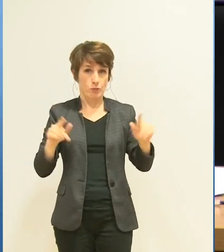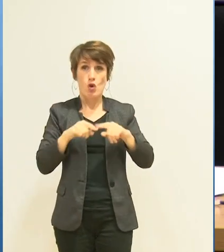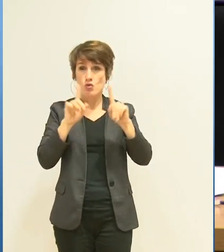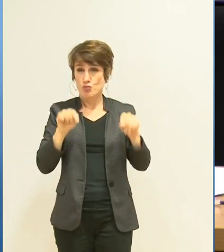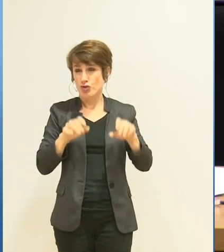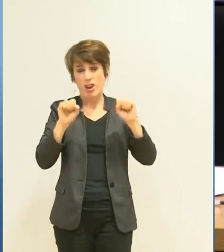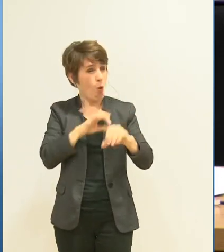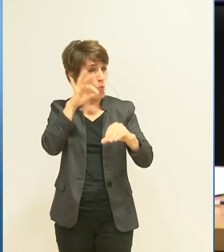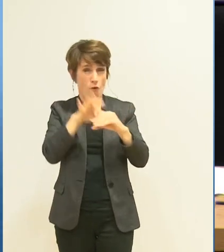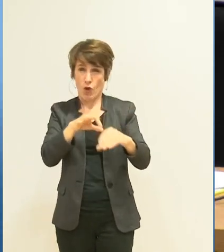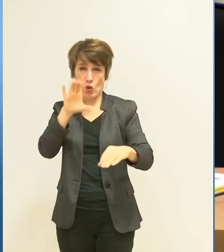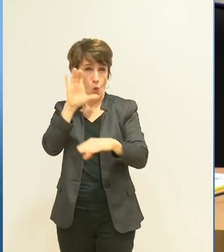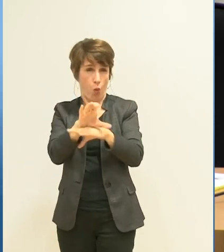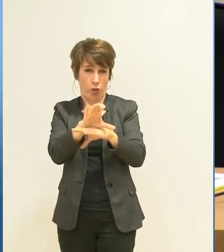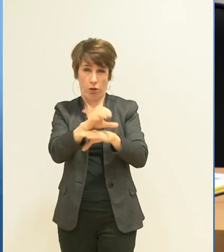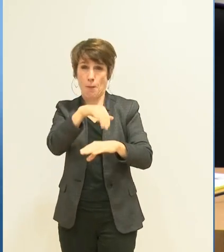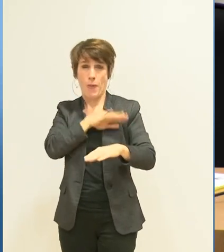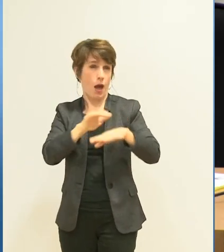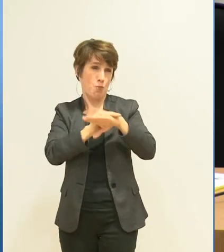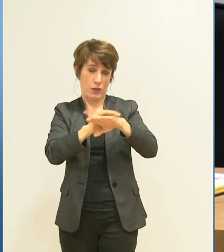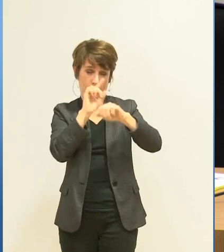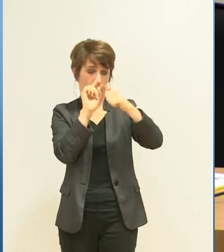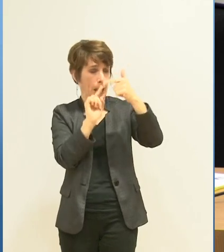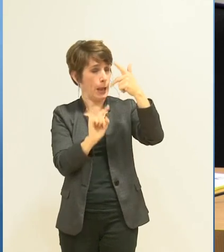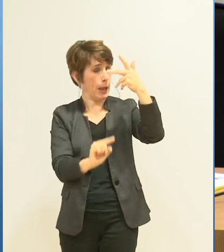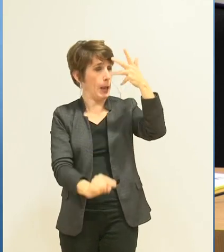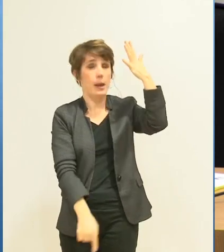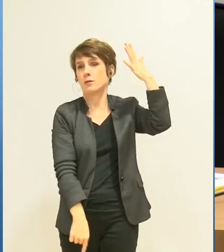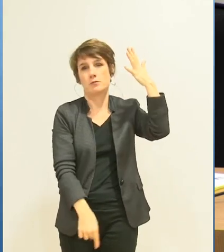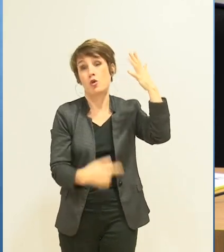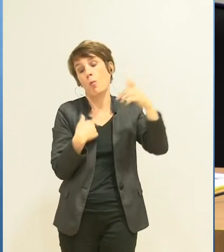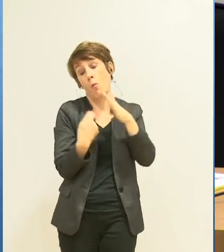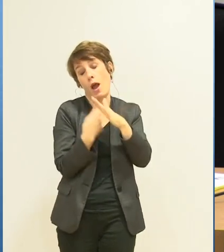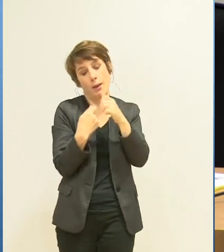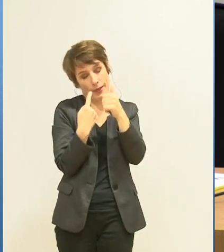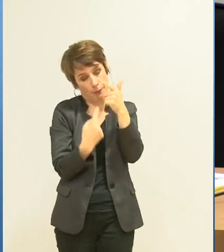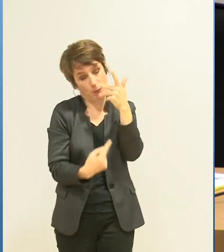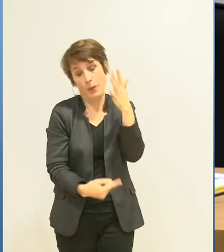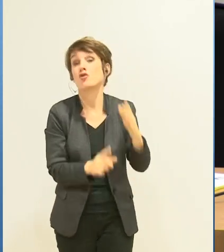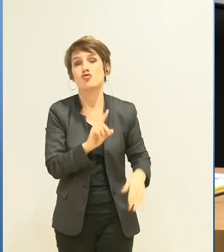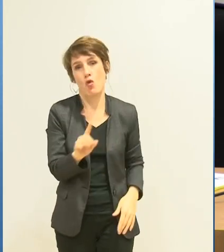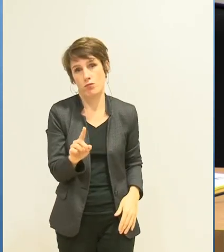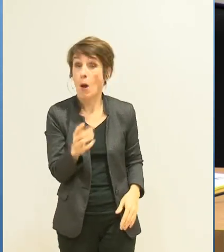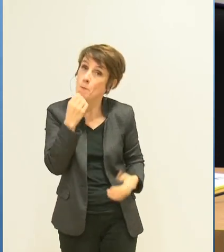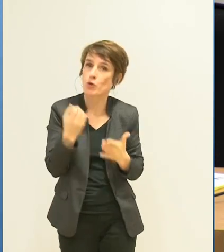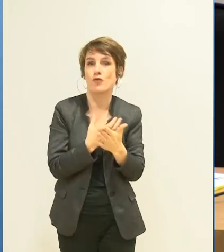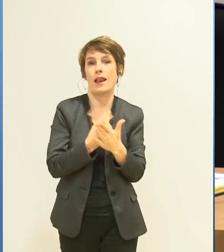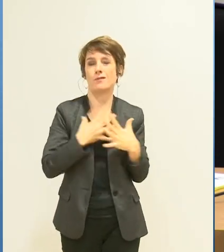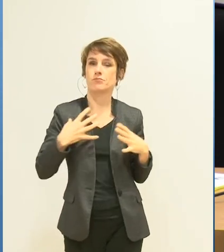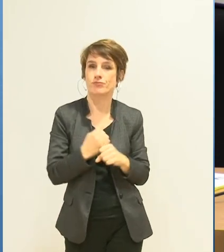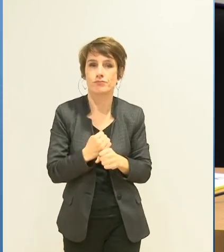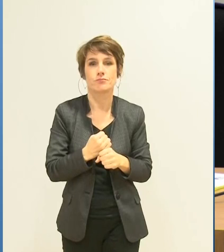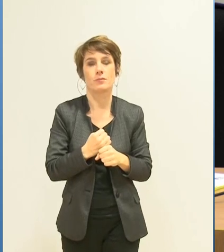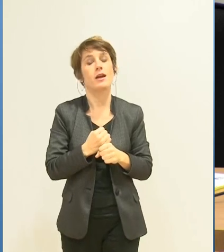budget je ne vais pas toutes les énumérer c'est la bonne nouvelle je vais en